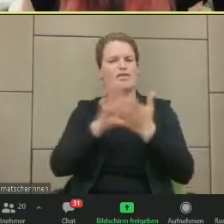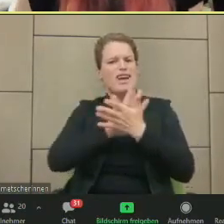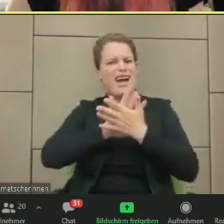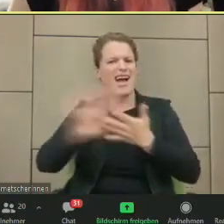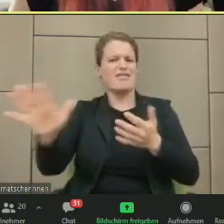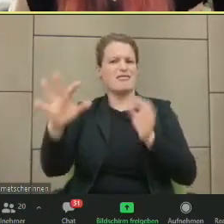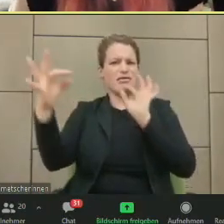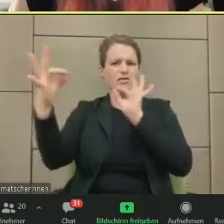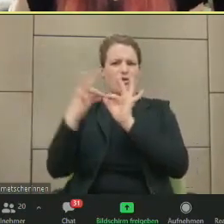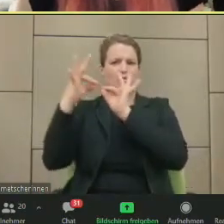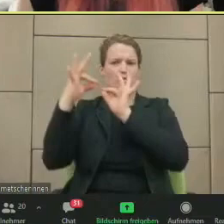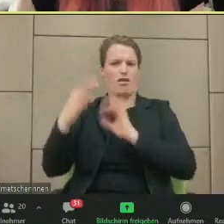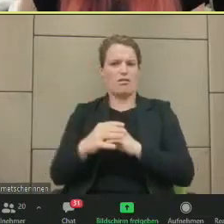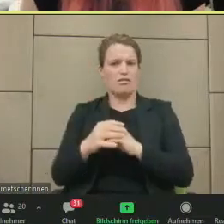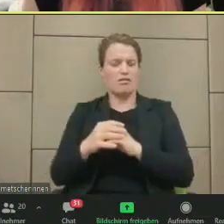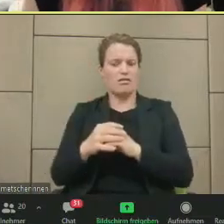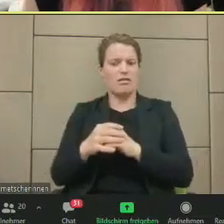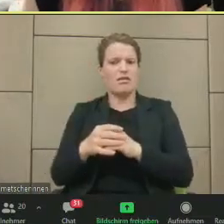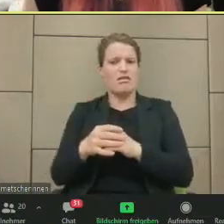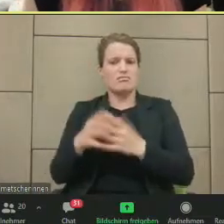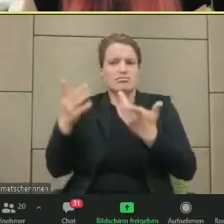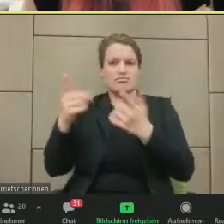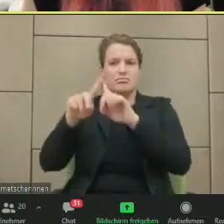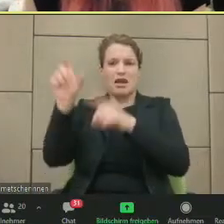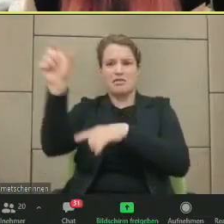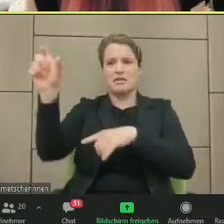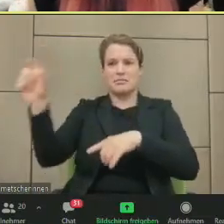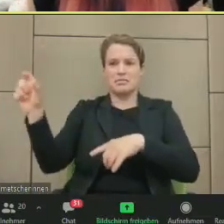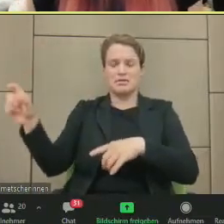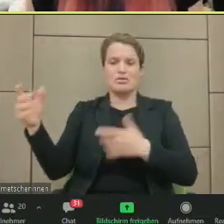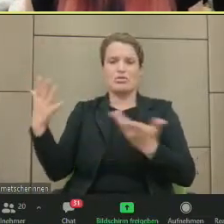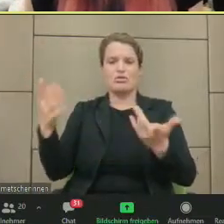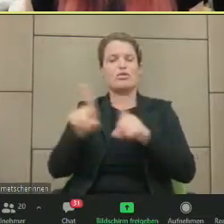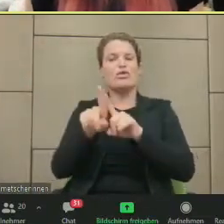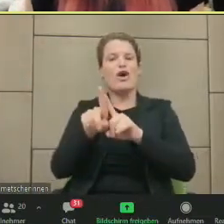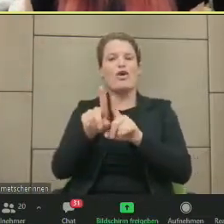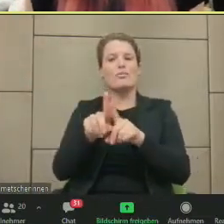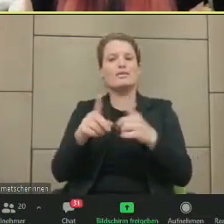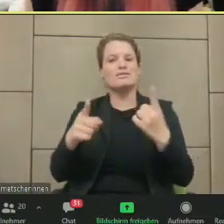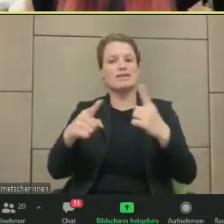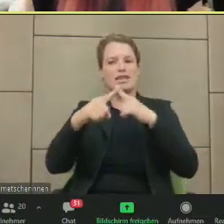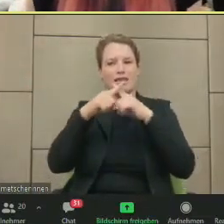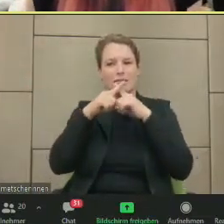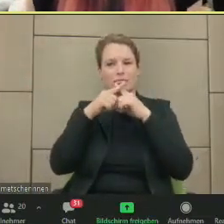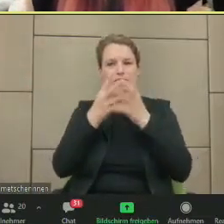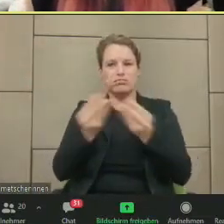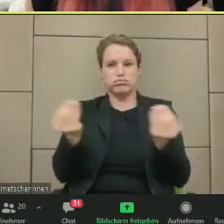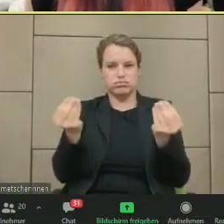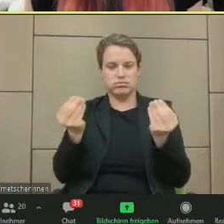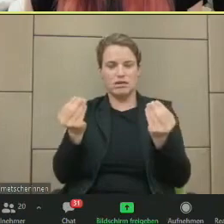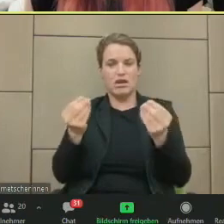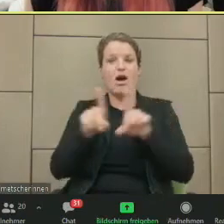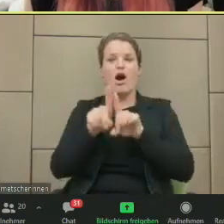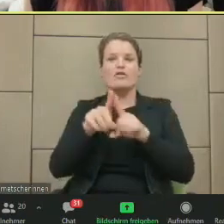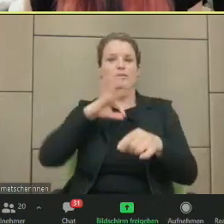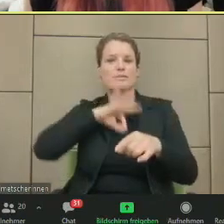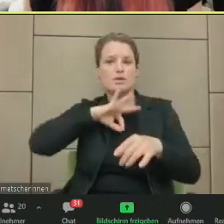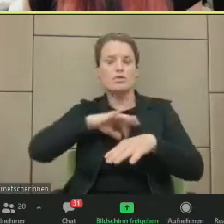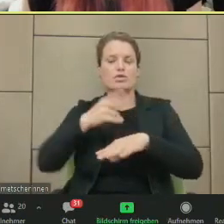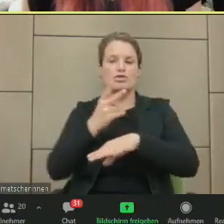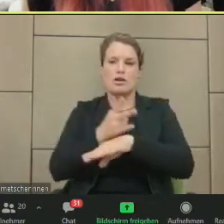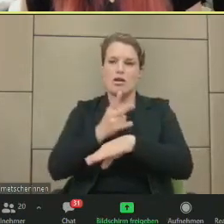anderen Menschen und auch Tabus zu brechen, eben gerade auch beim Thema psychische Erkrankungen, die da